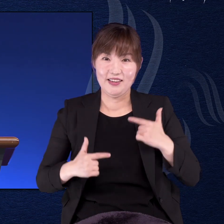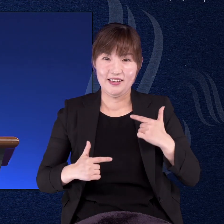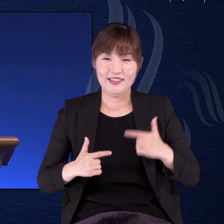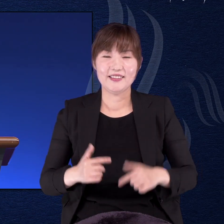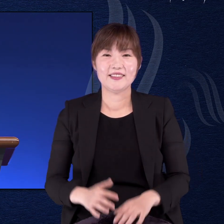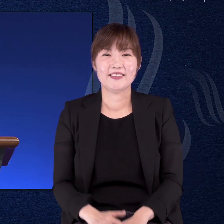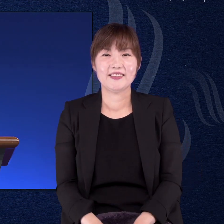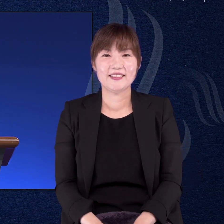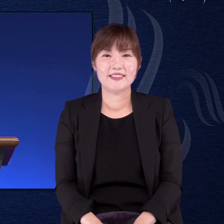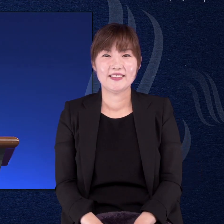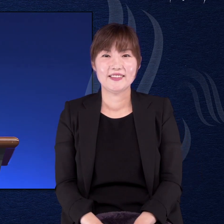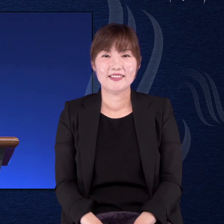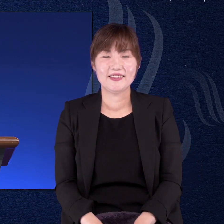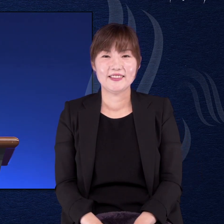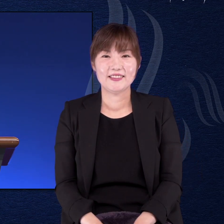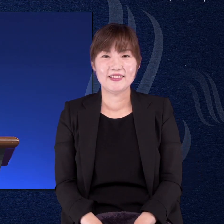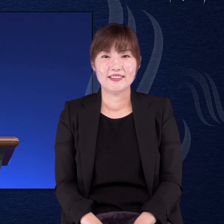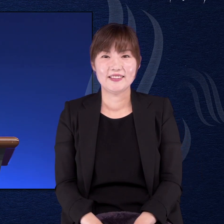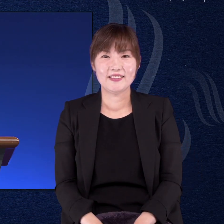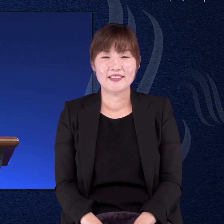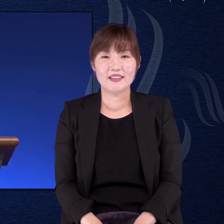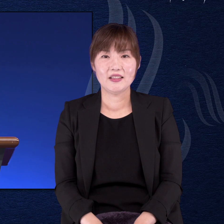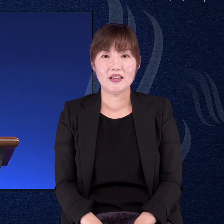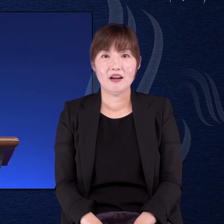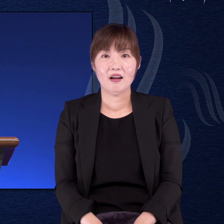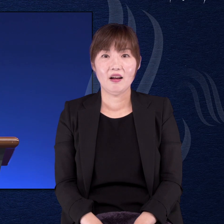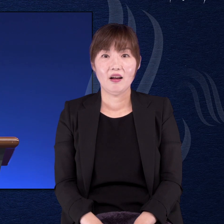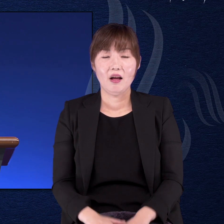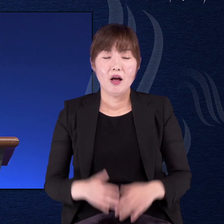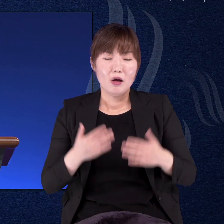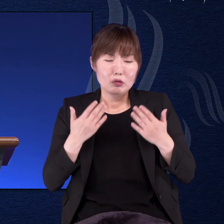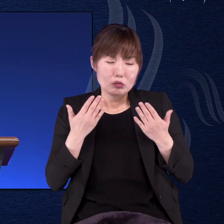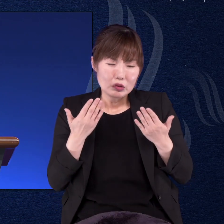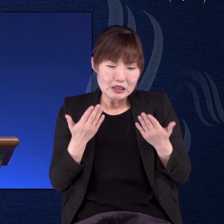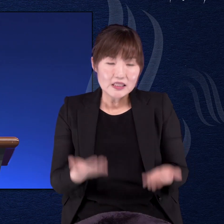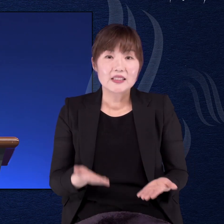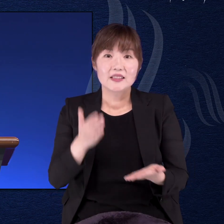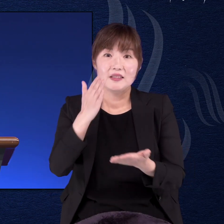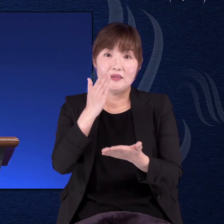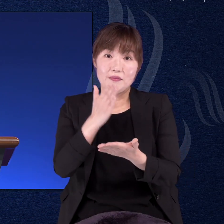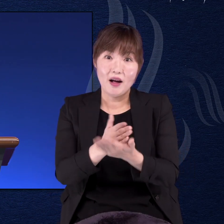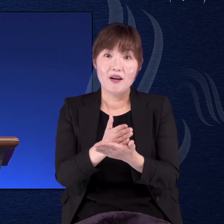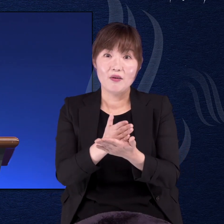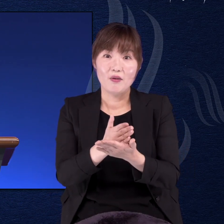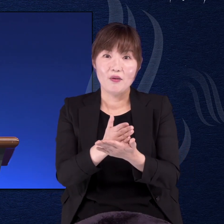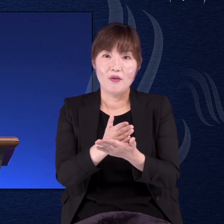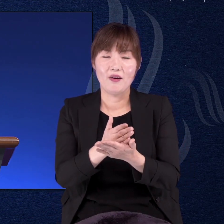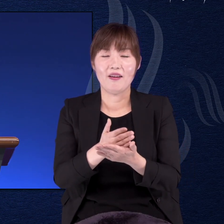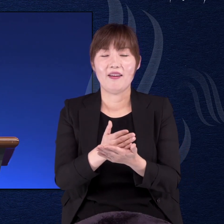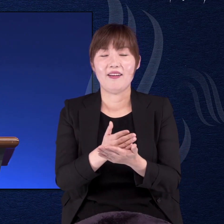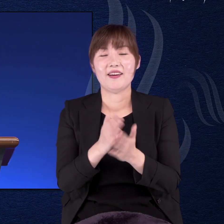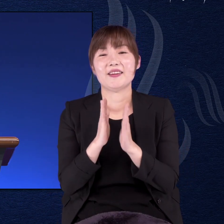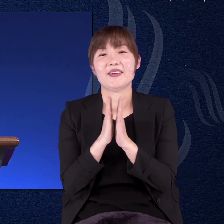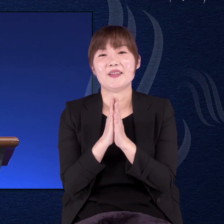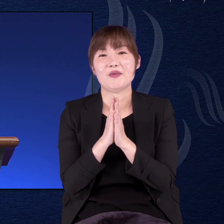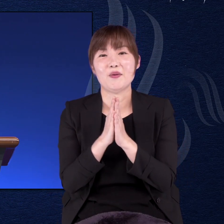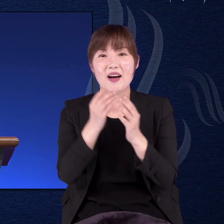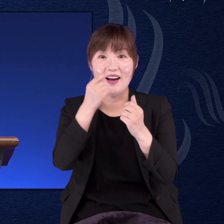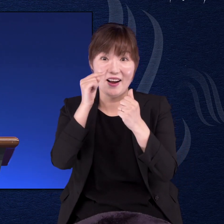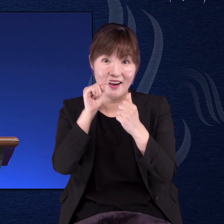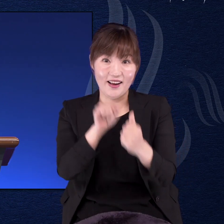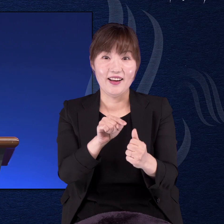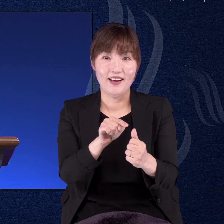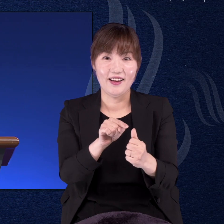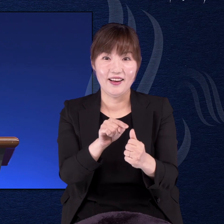이 안에 또 답이 있어요. 쉬지 말고 기도하라. 어떻게 쉬지 않고 기도해요? 지금 기도하고